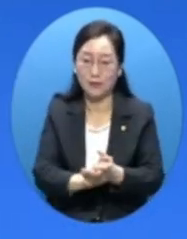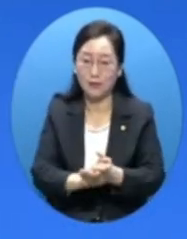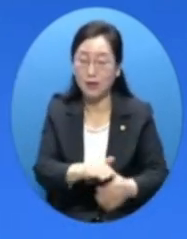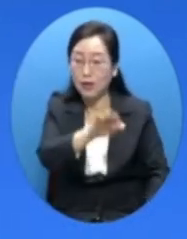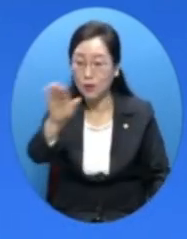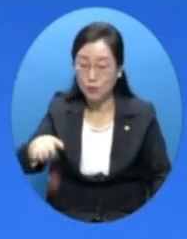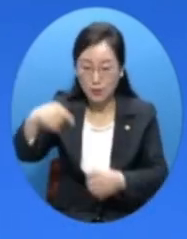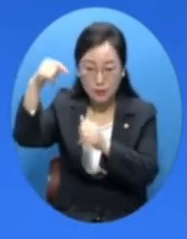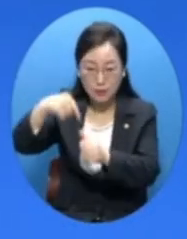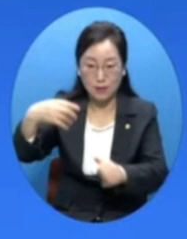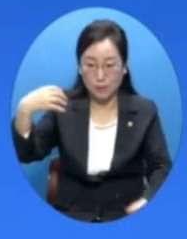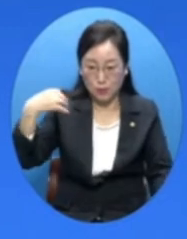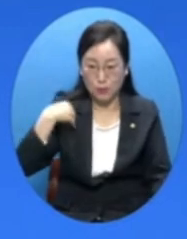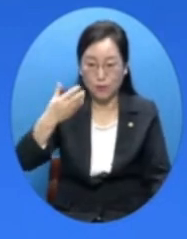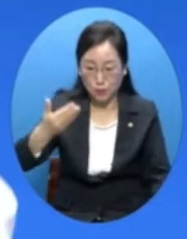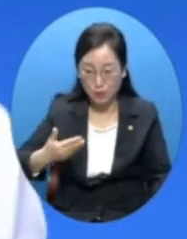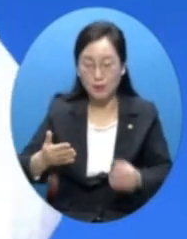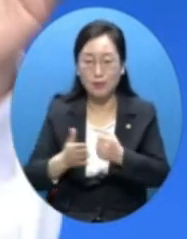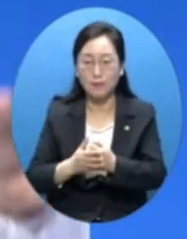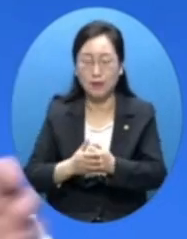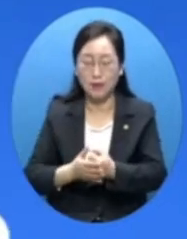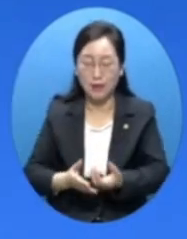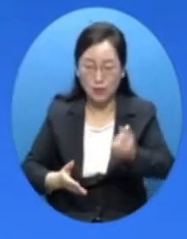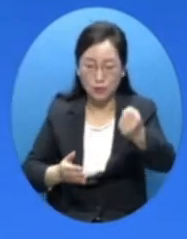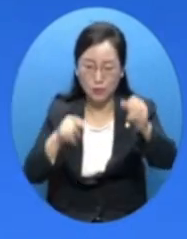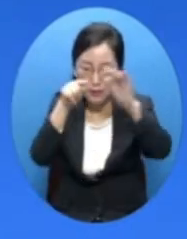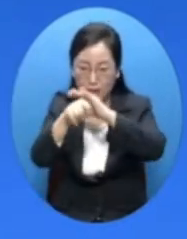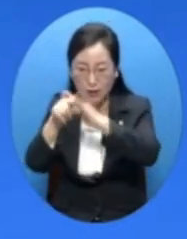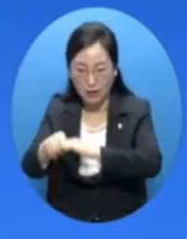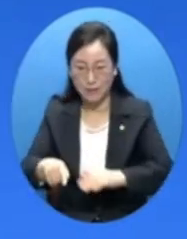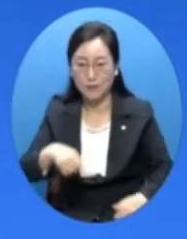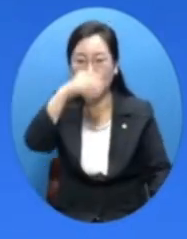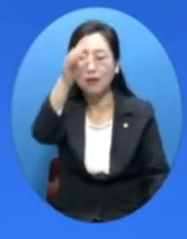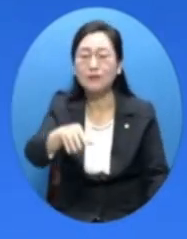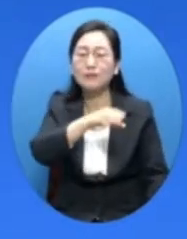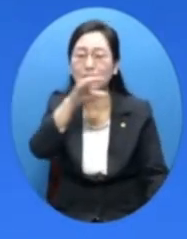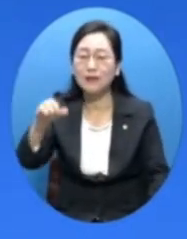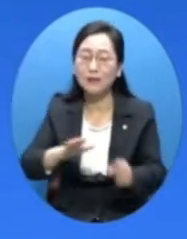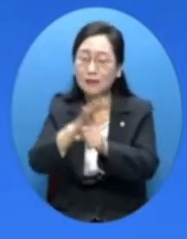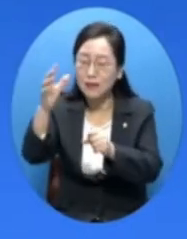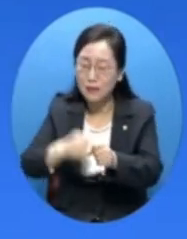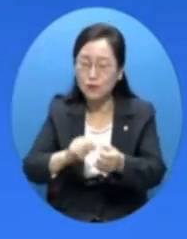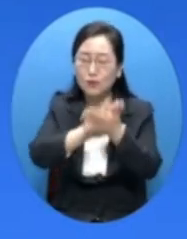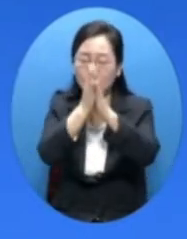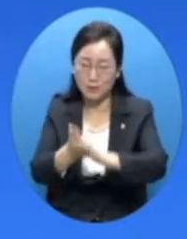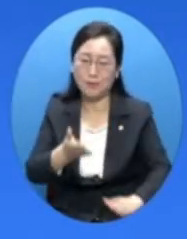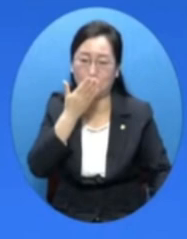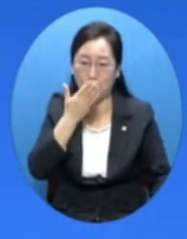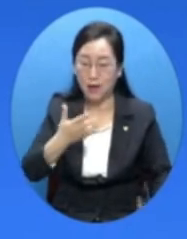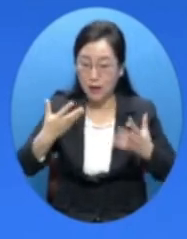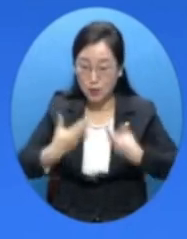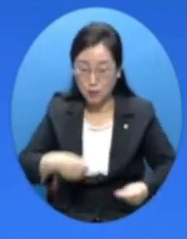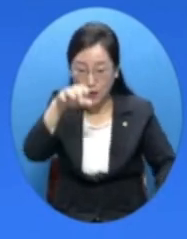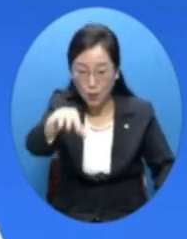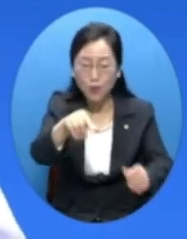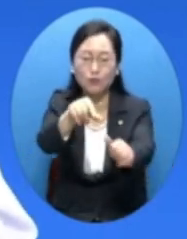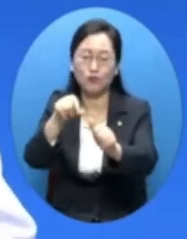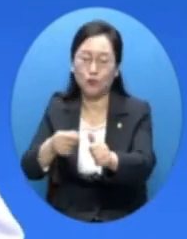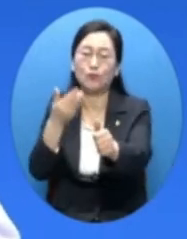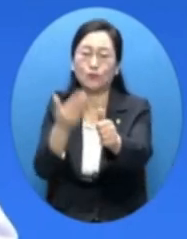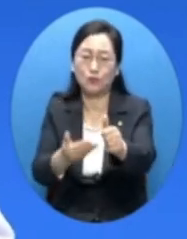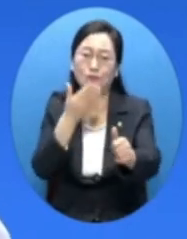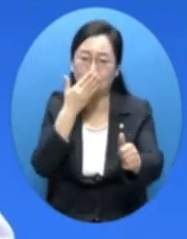우리가 그들에게 나가야 되는 것입니다. 십자가 사랑만이 그들을 변화시킬 수 있습니다. 십자가 사랑만이 그들을 절망에서 구원해낼 수 있습니다.